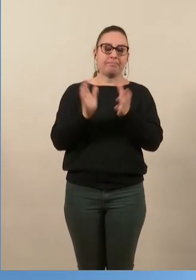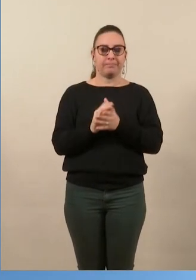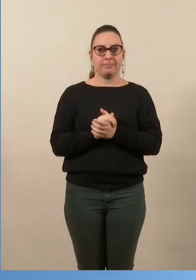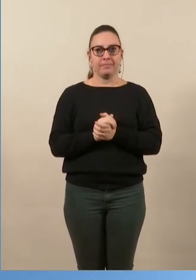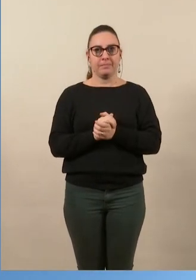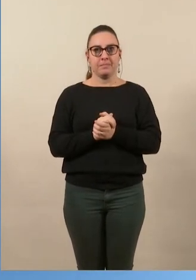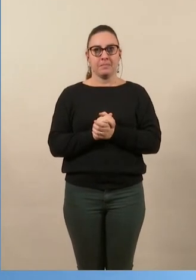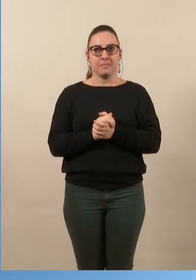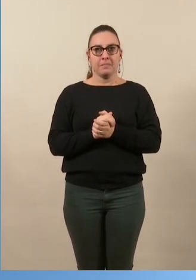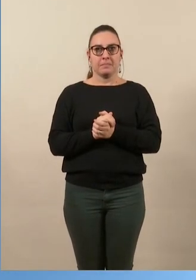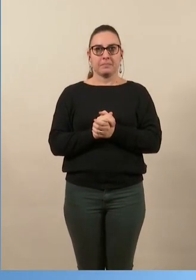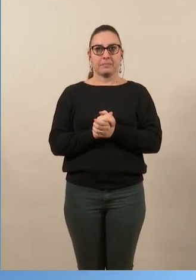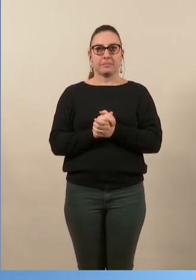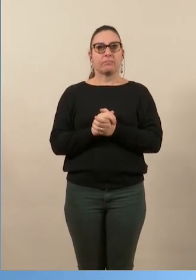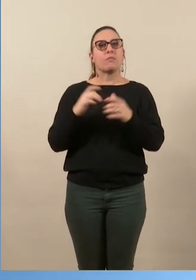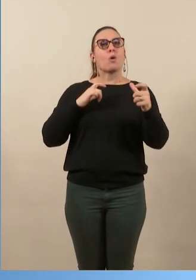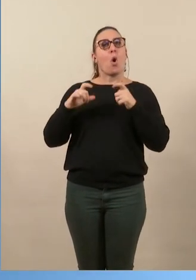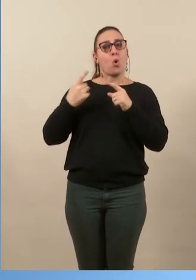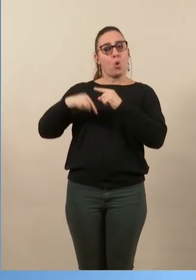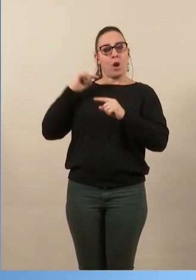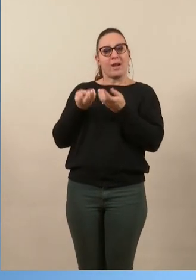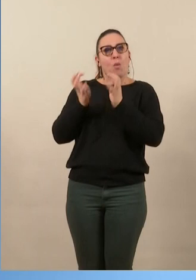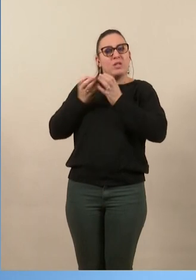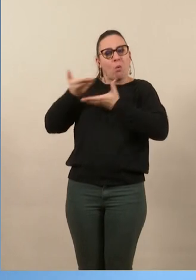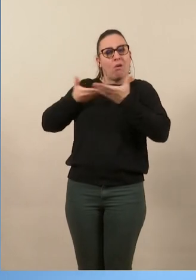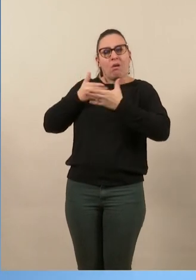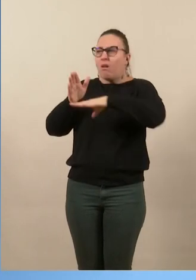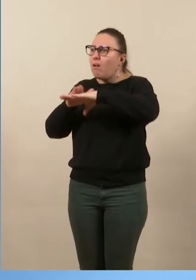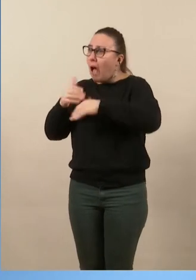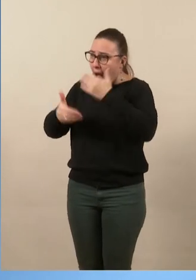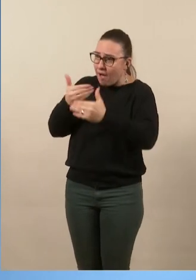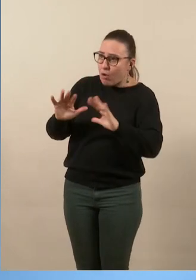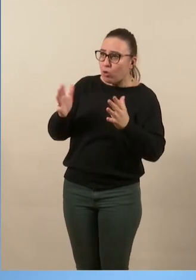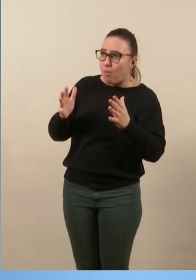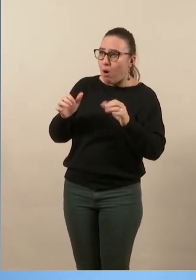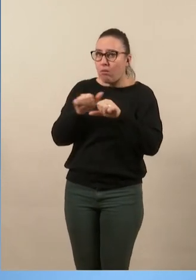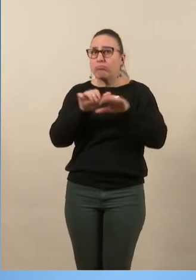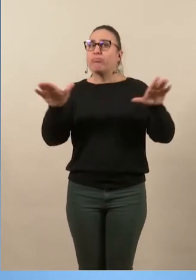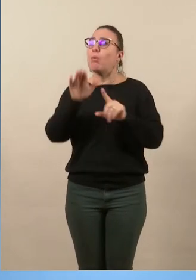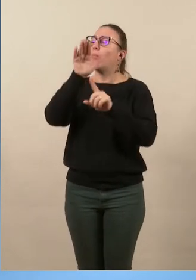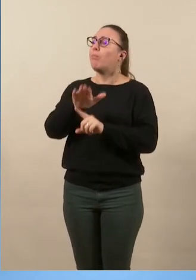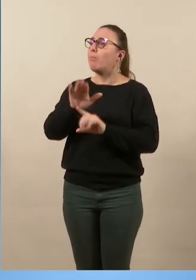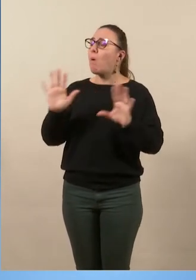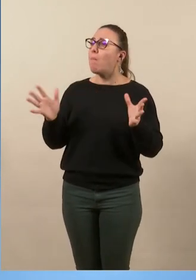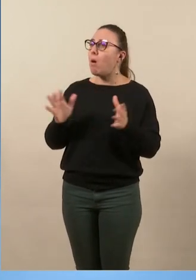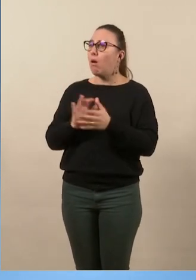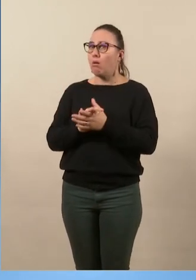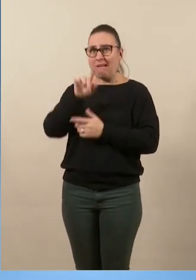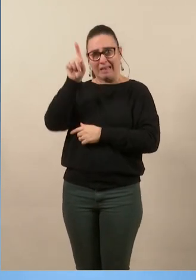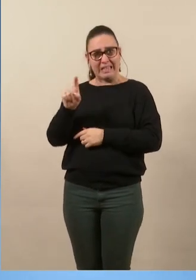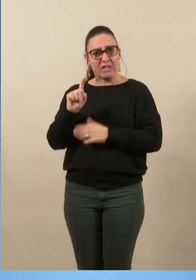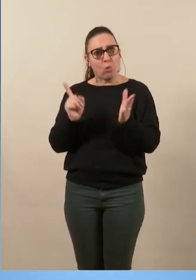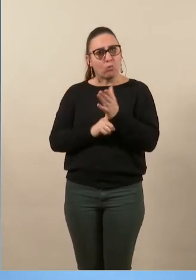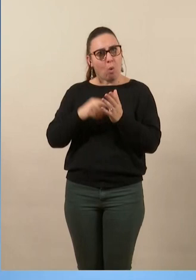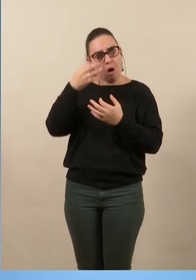climatique lorsque mes collègues vous ont demandé en commission l'État d'avanceement du déploiement du 10 boucliers qui était une question